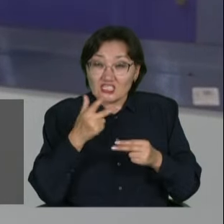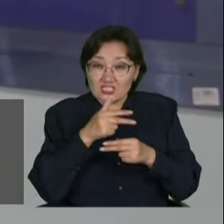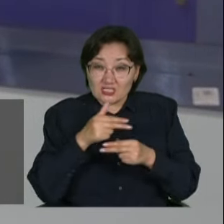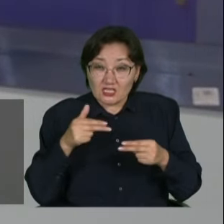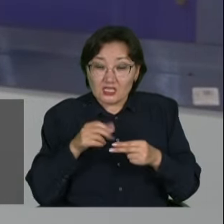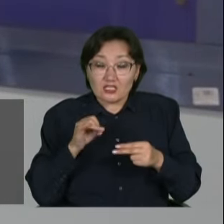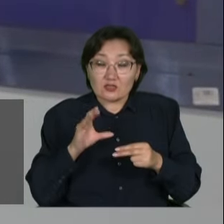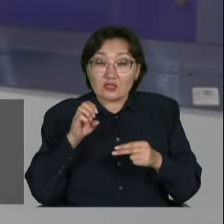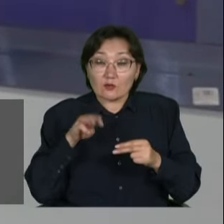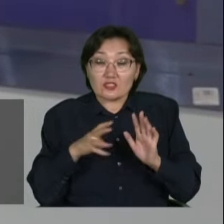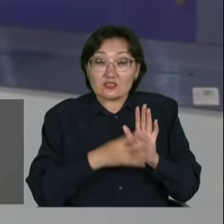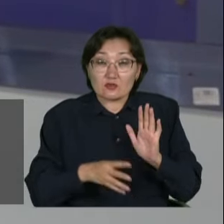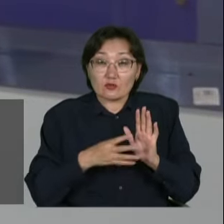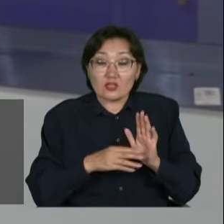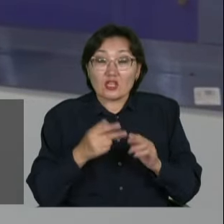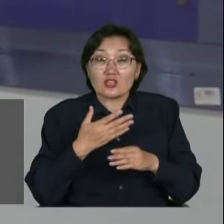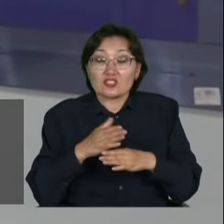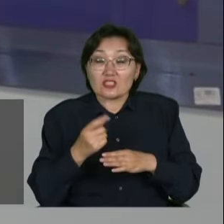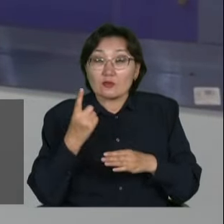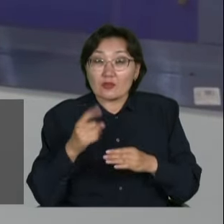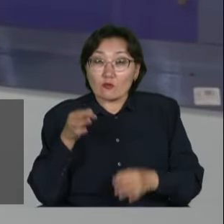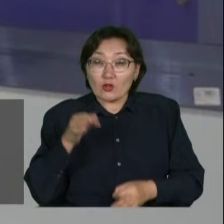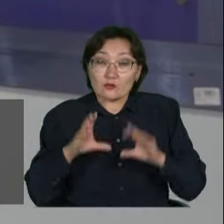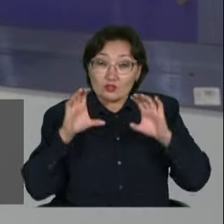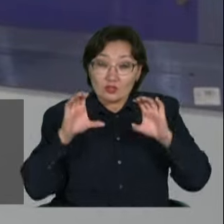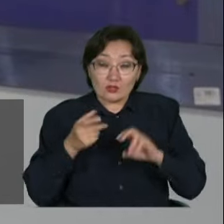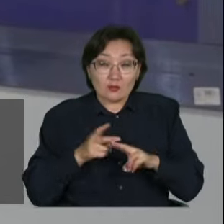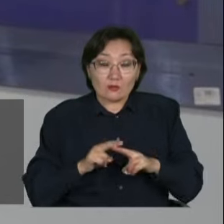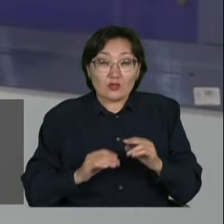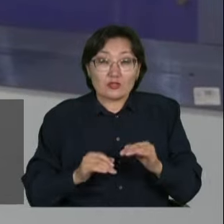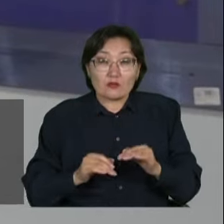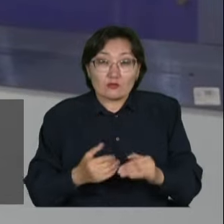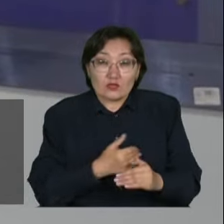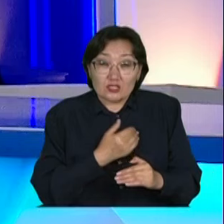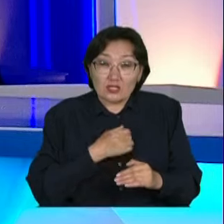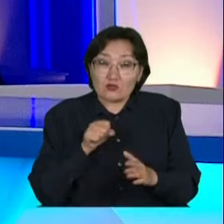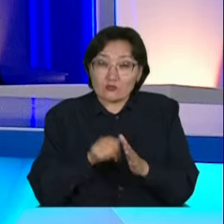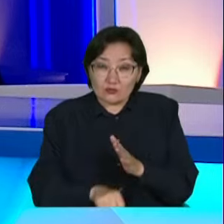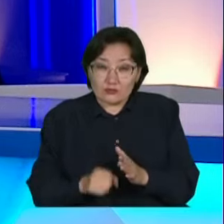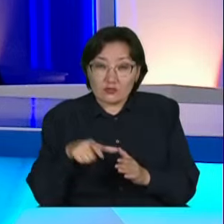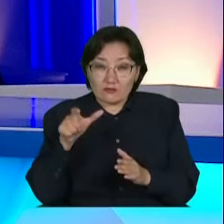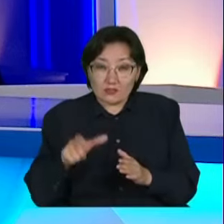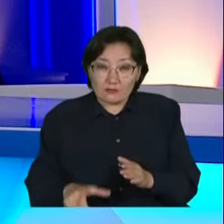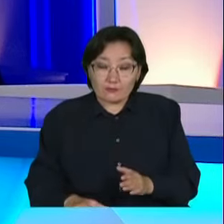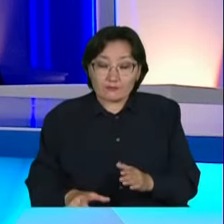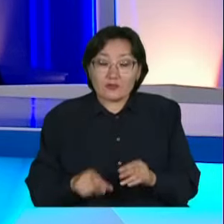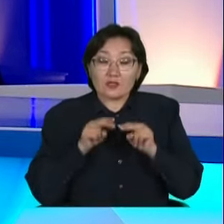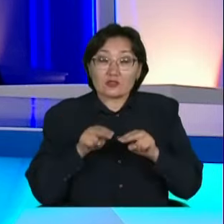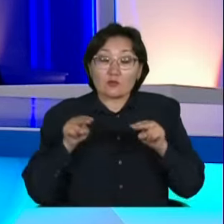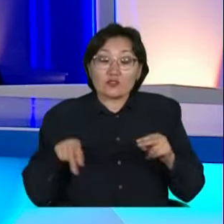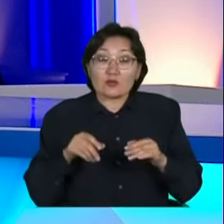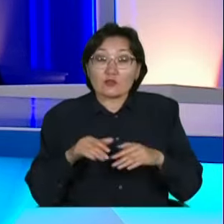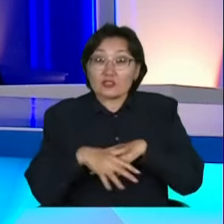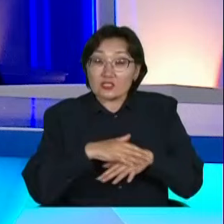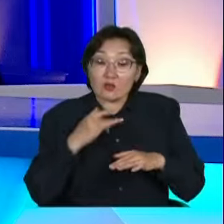и статье 99 части 1 Уголовного кодекса. То есть это покушение на убийство. В Петропавловске